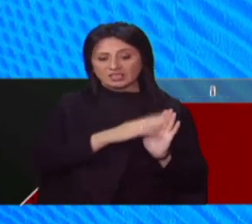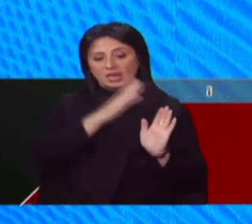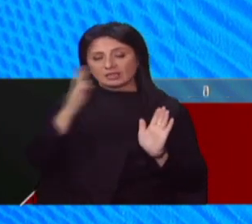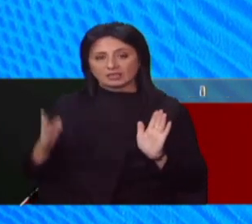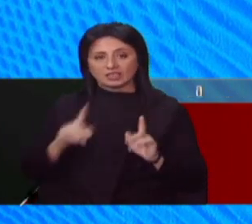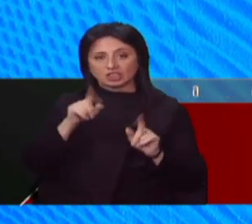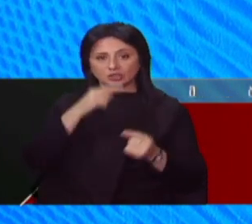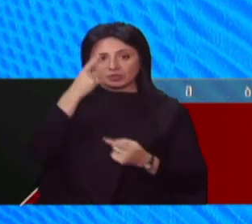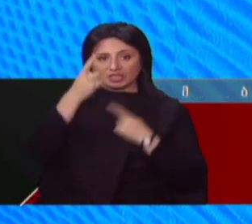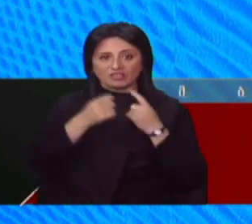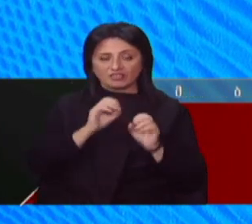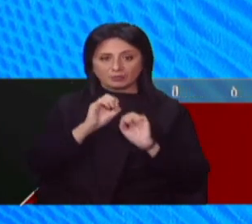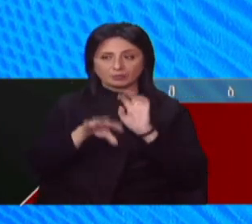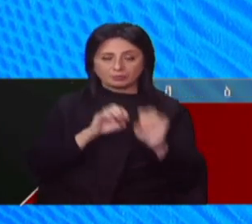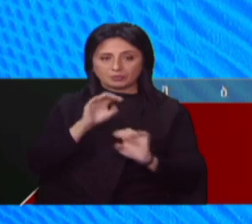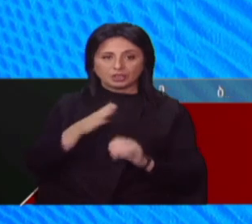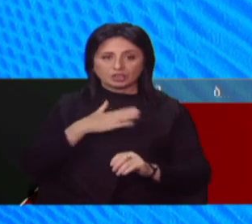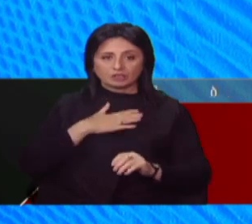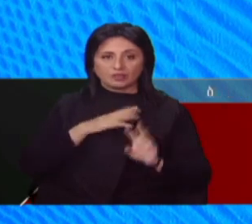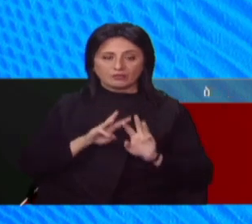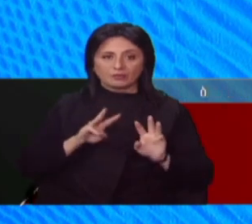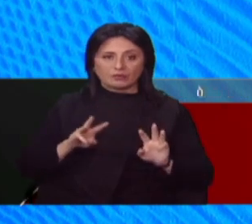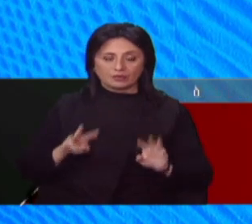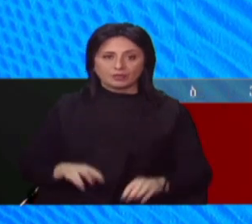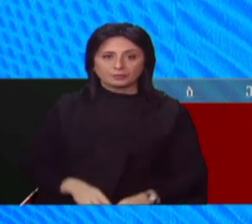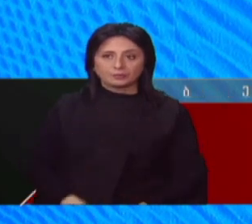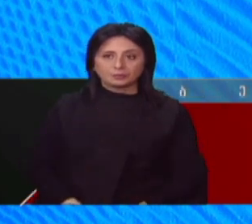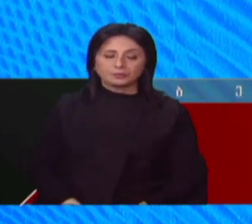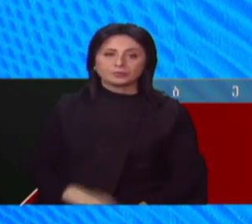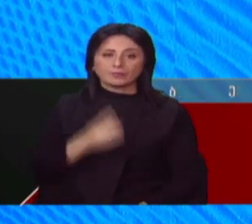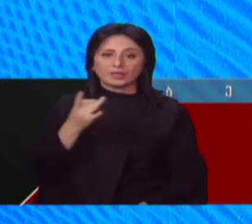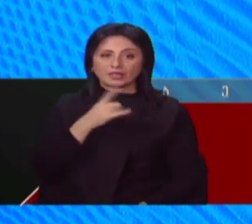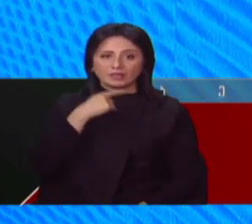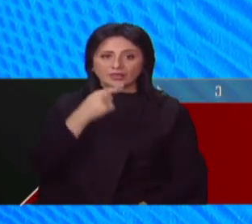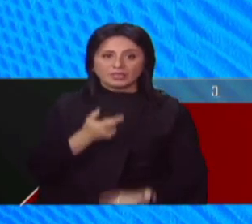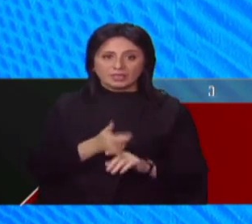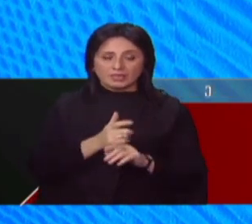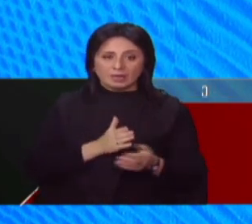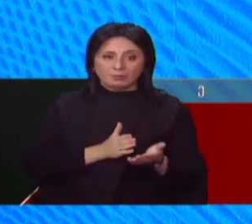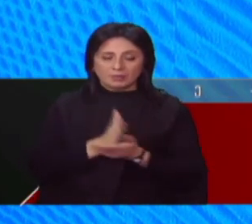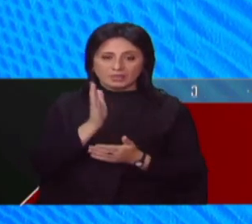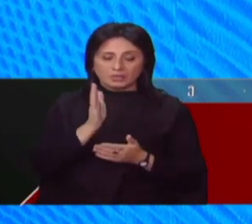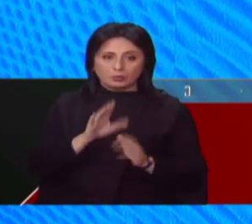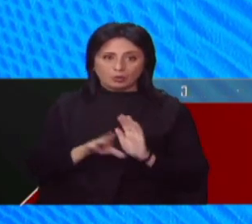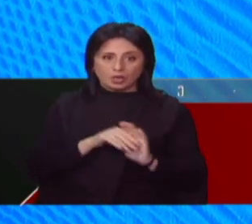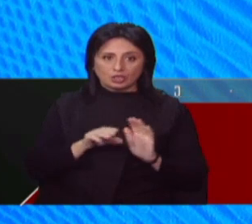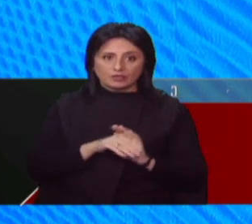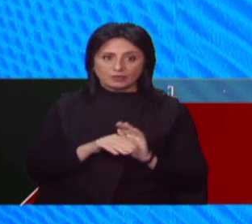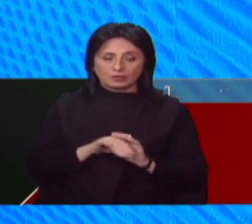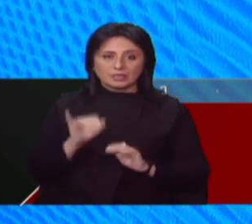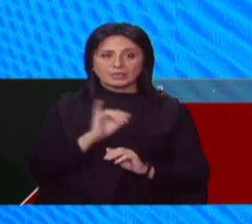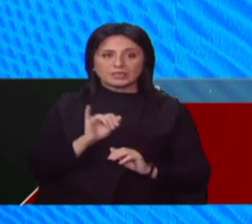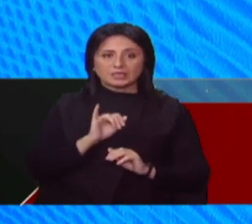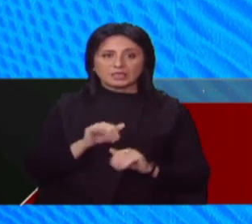шесавамис информация айтвертеба чуэнс вебгорзе. Кидэртхо витгором эс арис залиан принципули арчонеби,